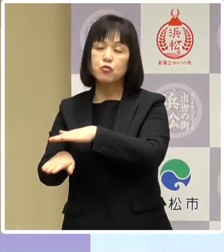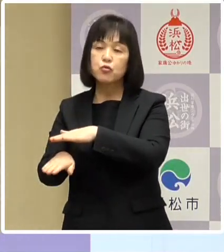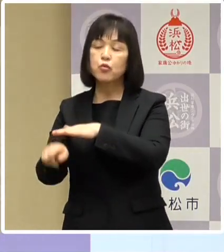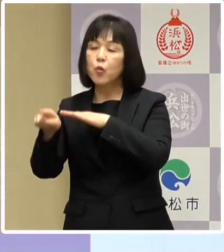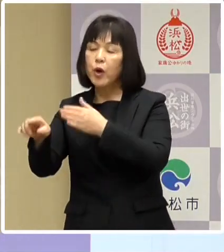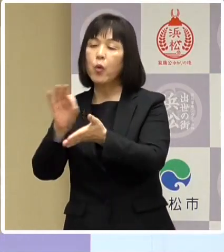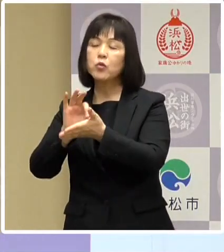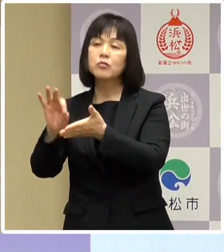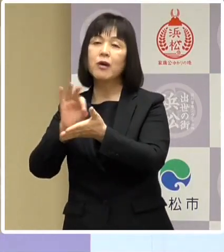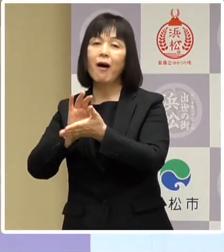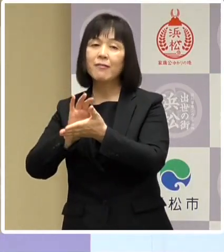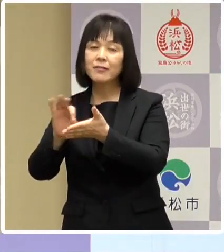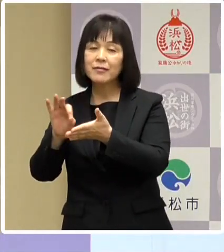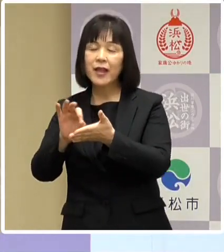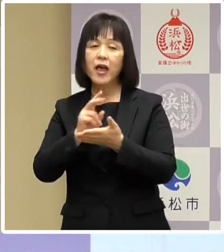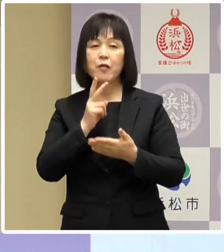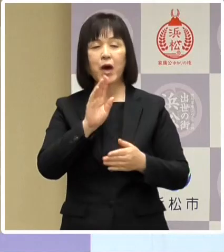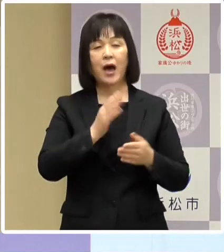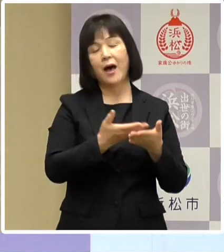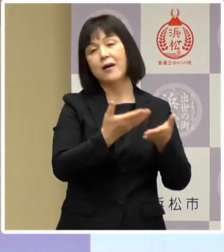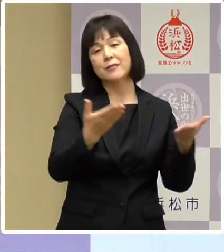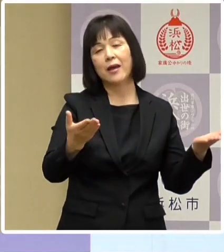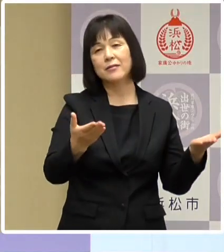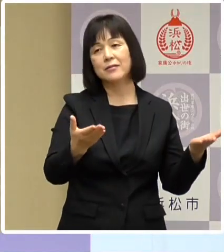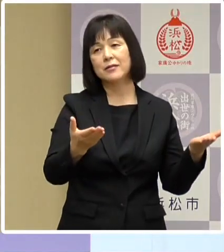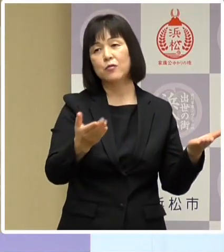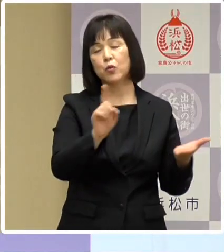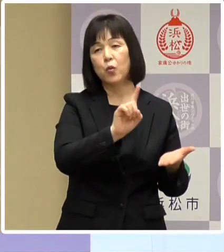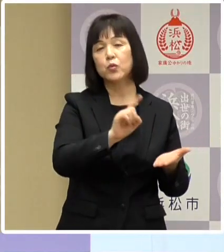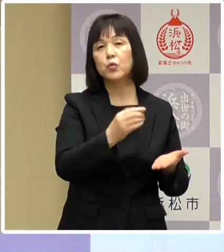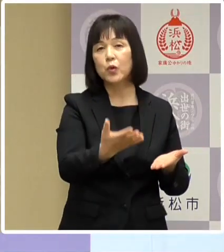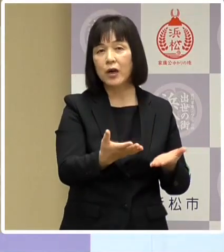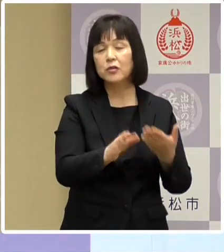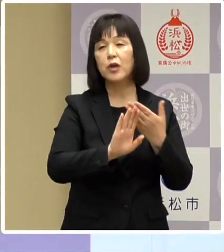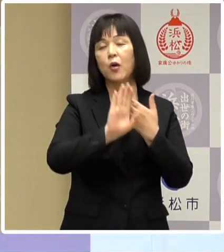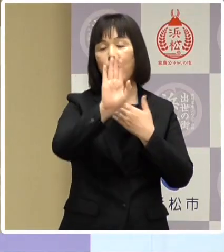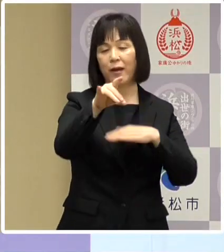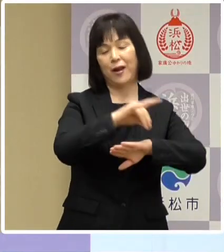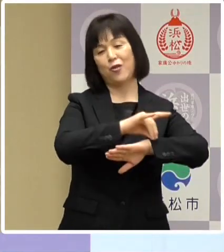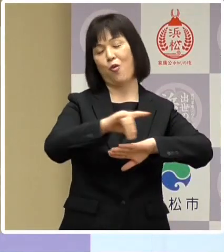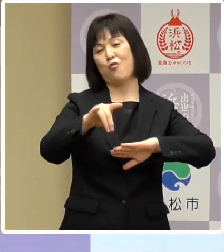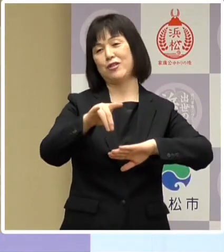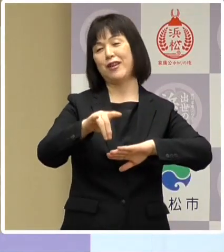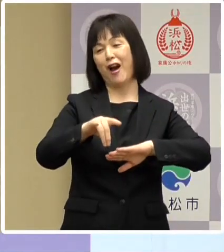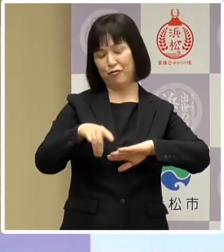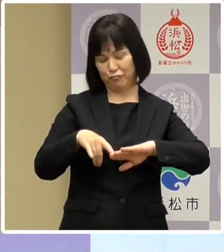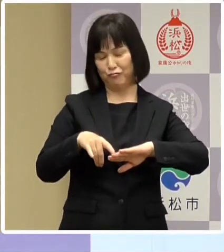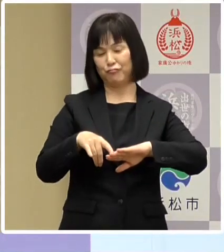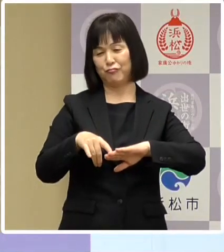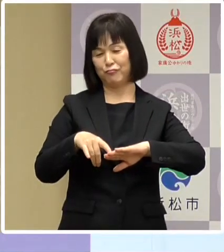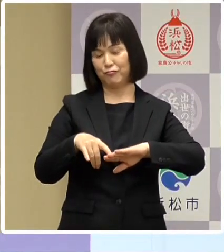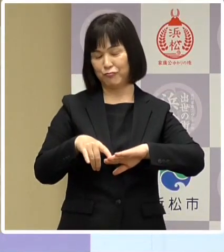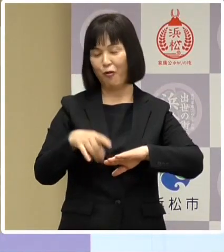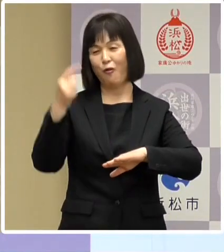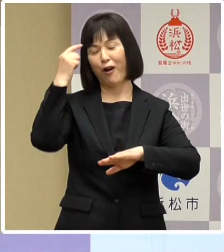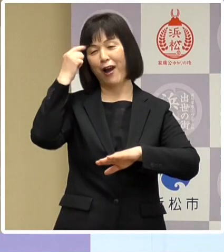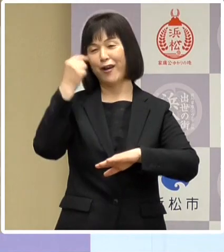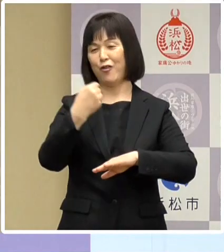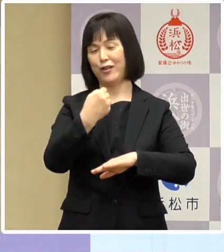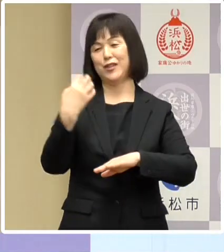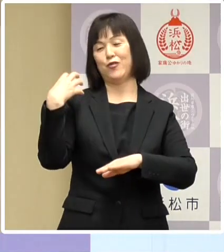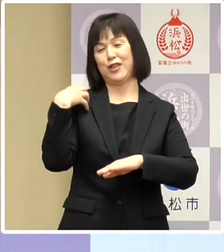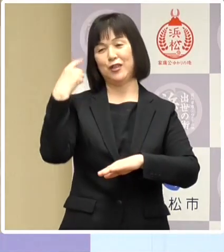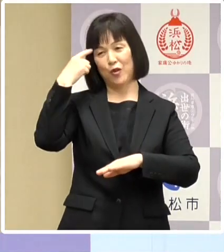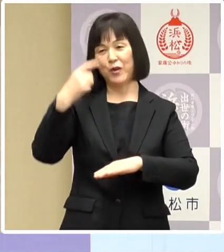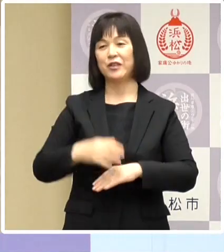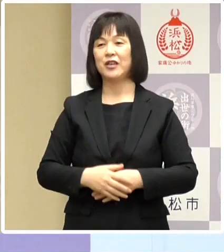用してどういうふうに見せ方をしていくかというのは、これから我々の企画力というかですね、そこにかかってくるんだろうというふうに思います